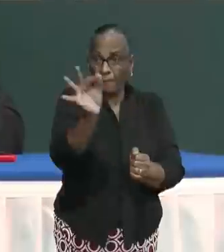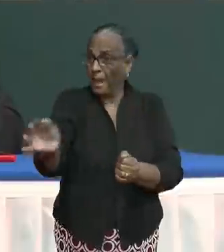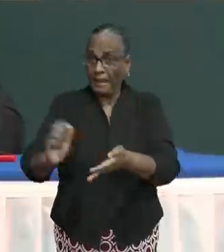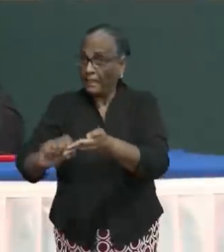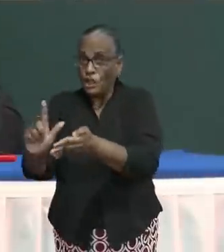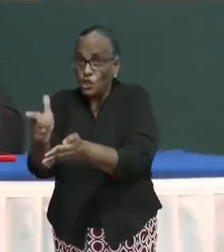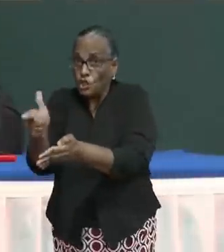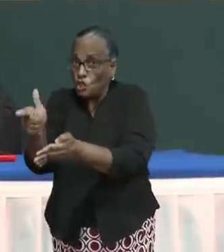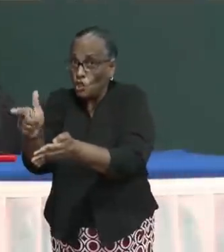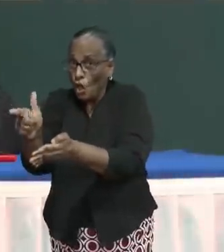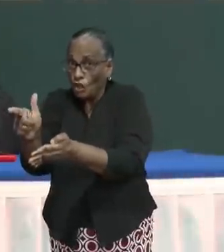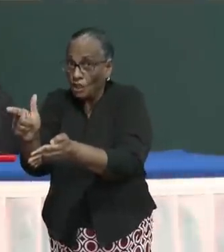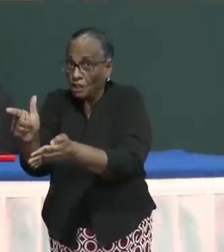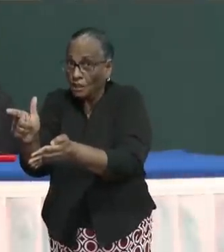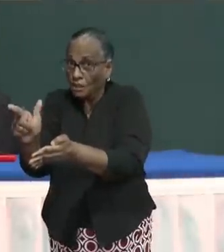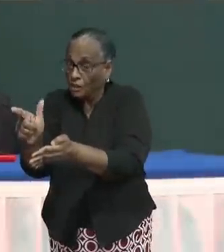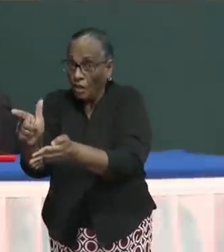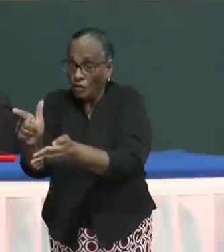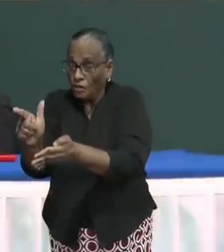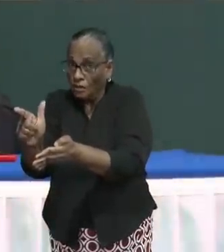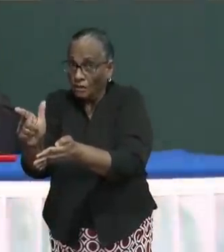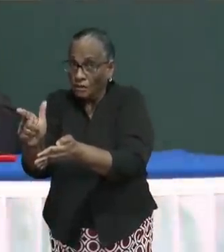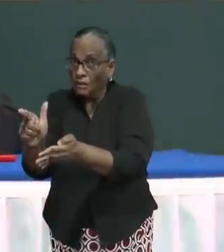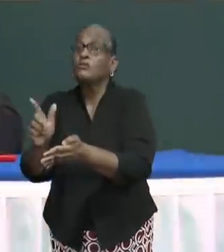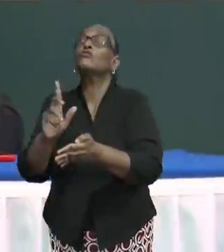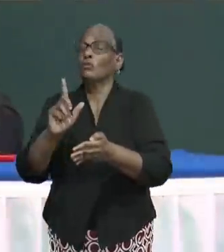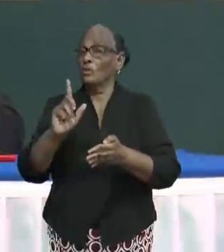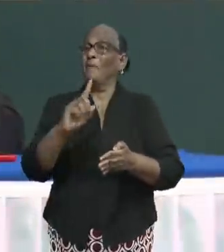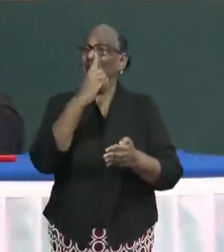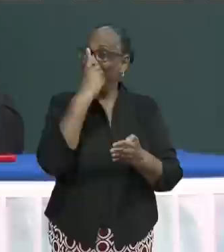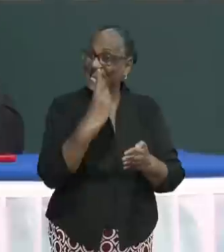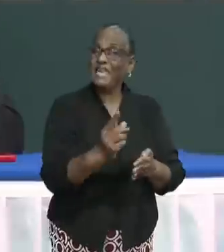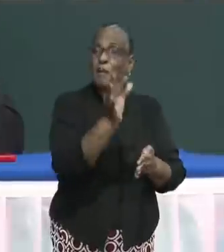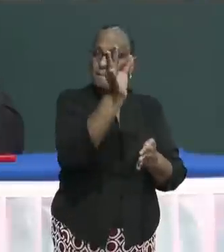En dat de preis is de laatste preis is dat je kan registreren.